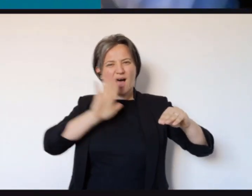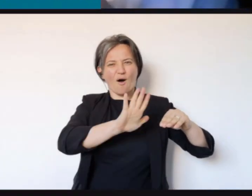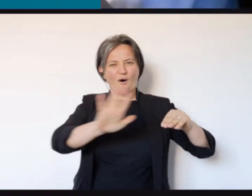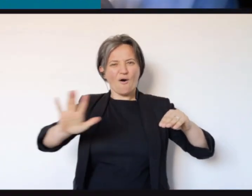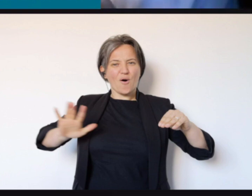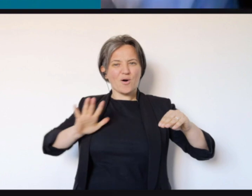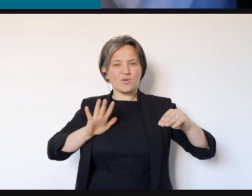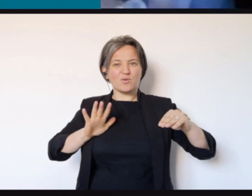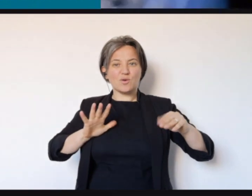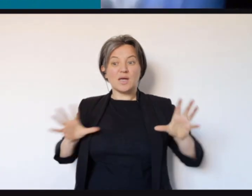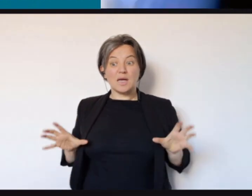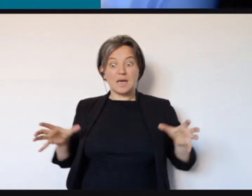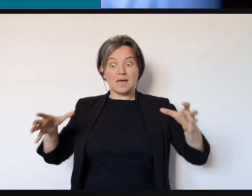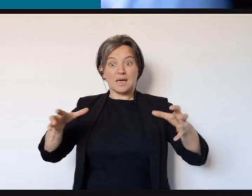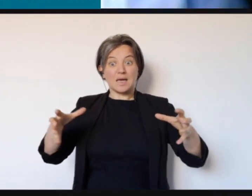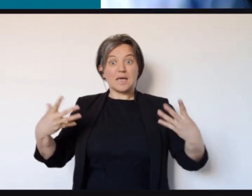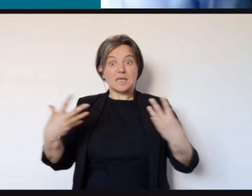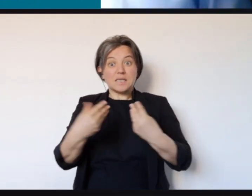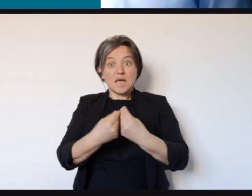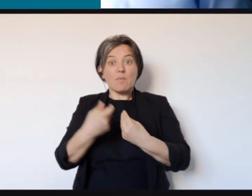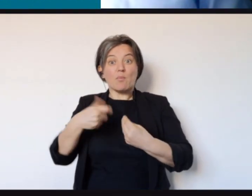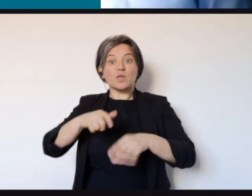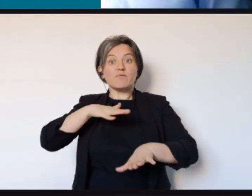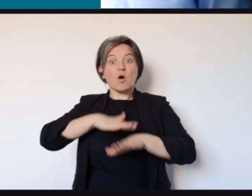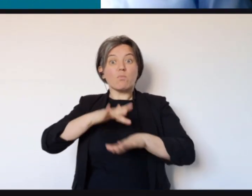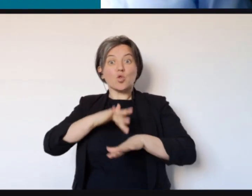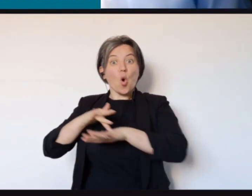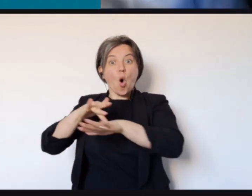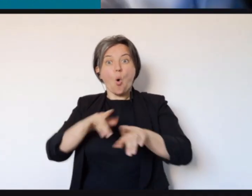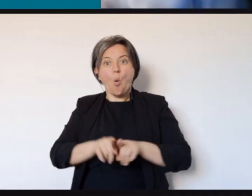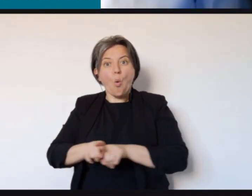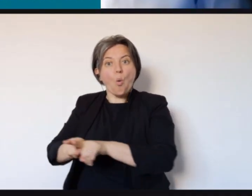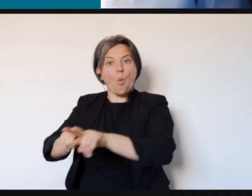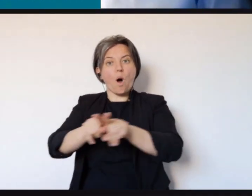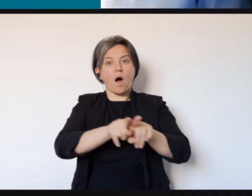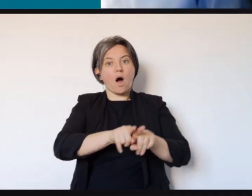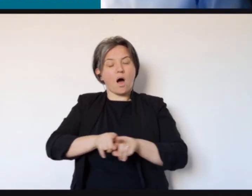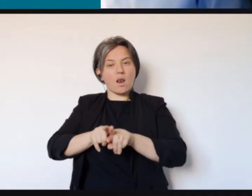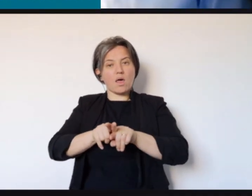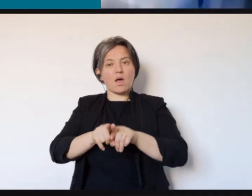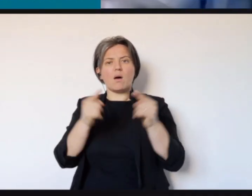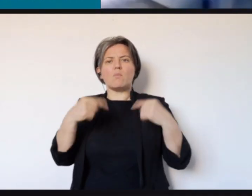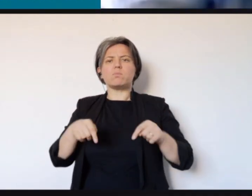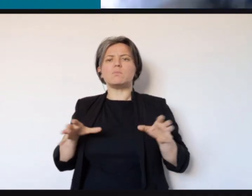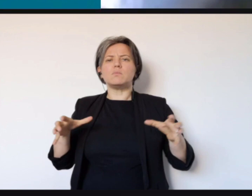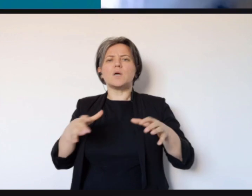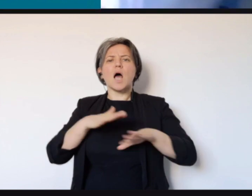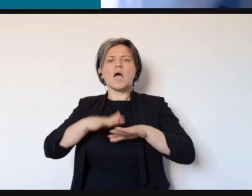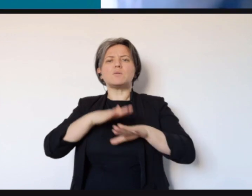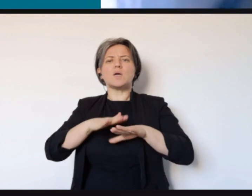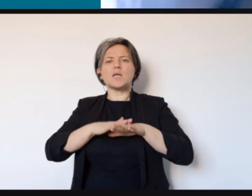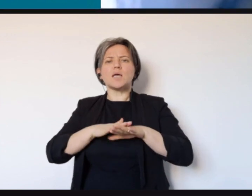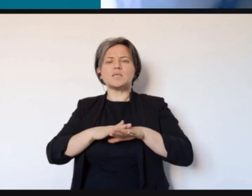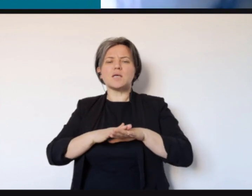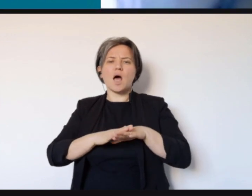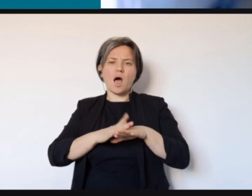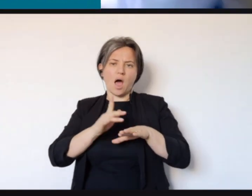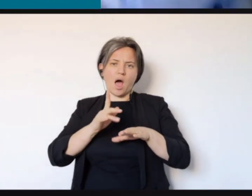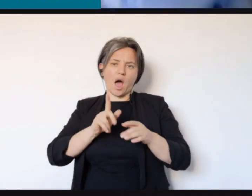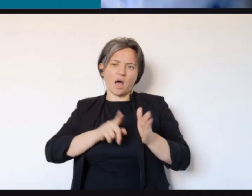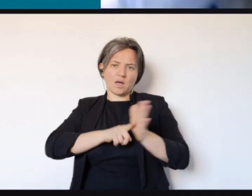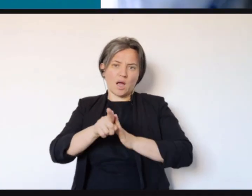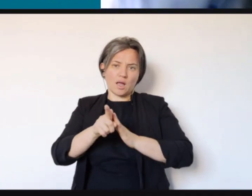stiamo insieme perché abbiamo vissuto un'esperienza comune, un'esperienza insieme. Ora, che cosa sarà questa